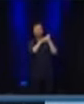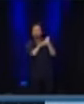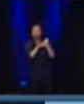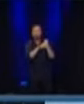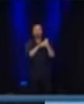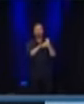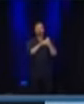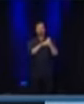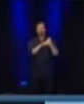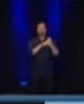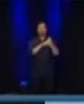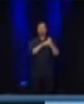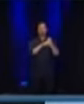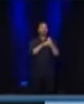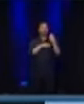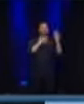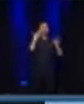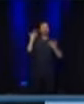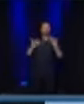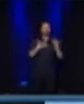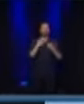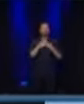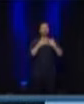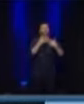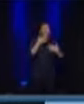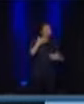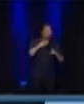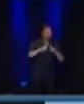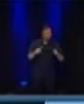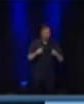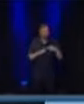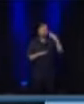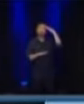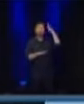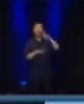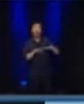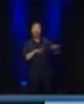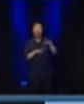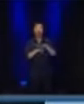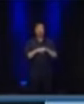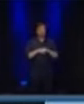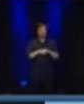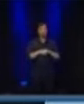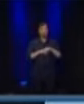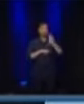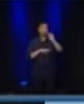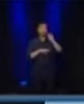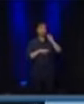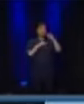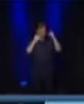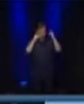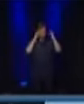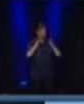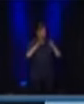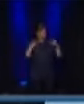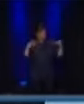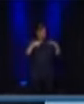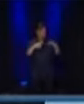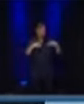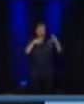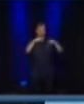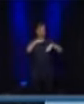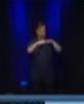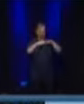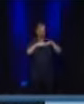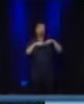soit le baseball, la limite à l'extérieur, ça va être 50 joueurs, puis 5, en plus de